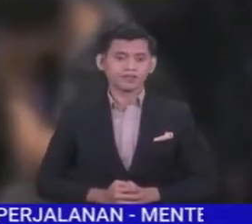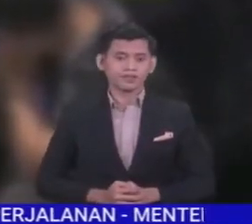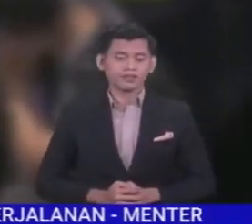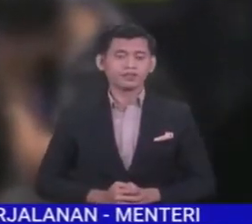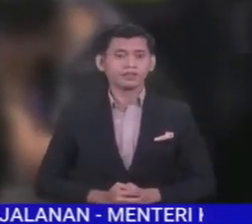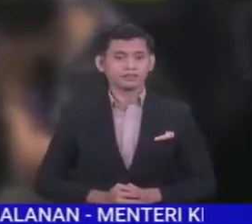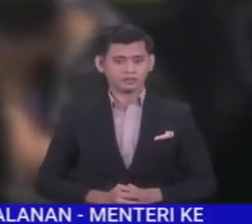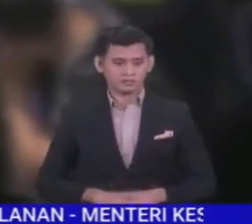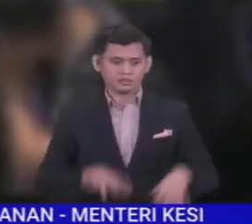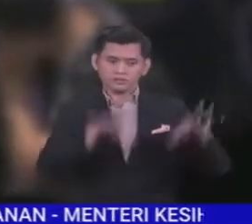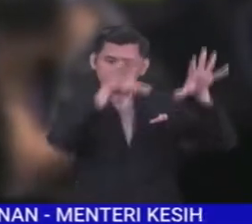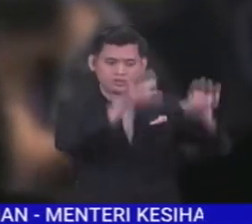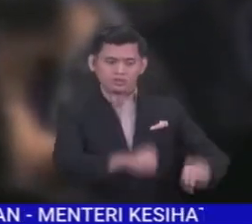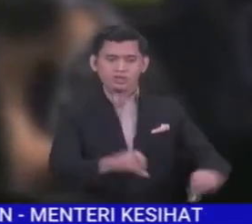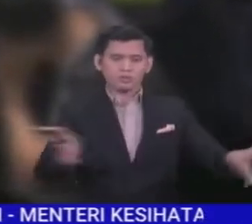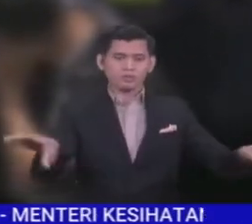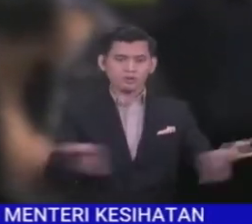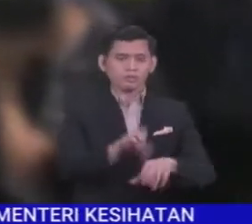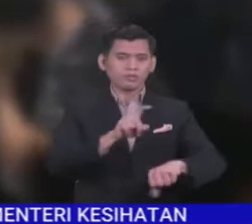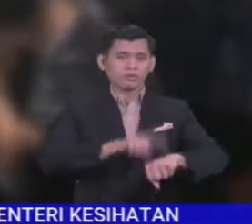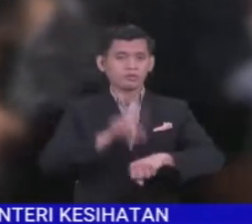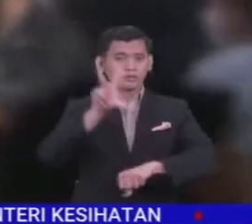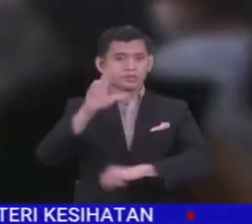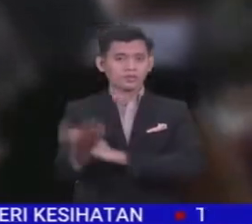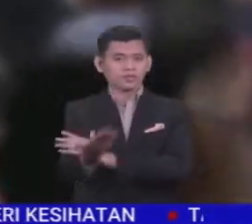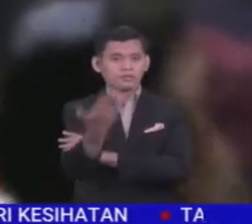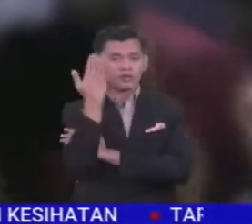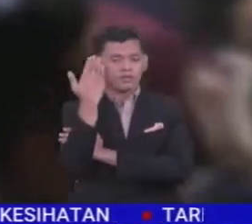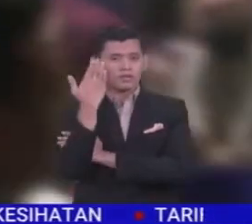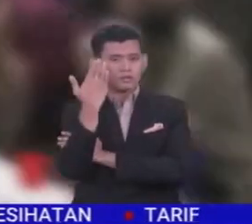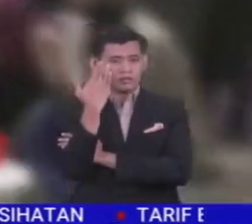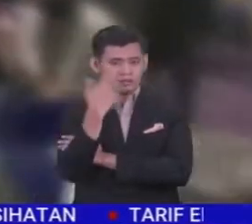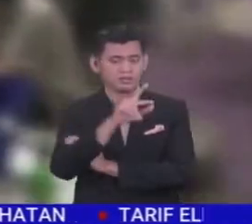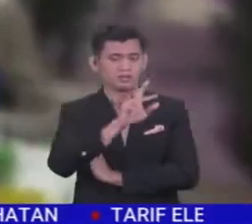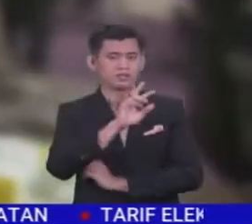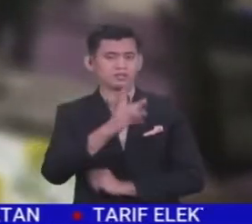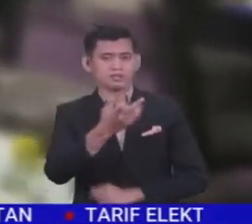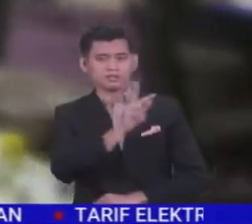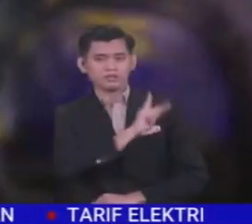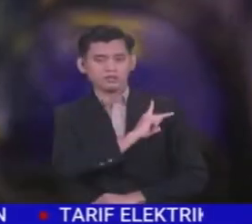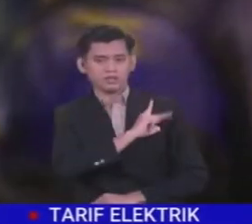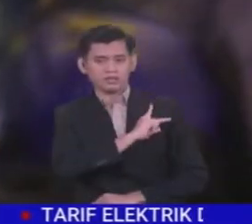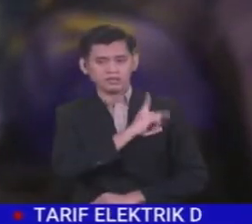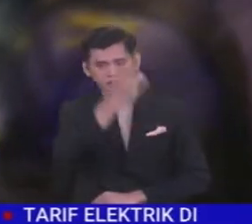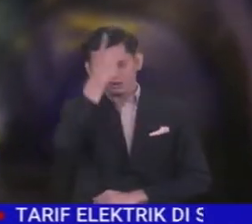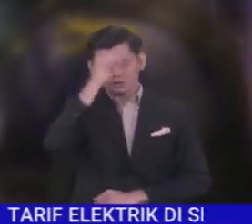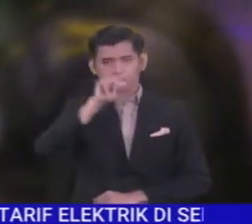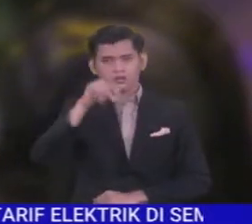Serbuan yang berakhir pada pukul 3 pagi itu diketuai Ketua Polis Negeri Dato' Muhammad Shuhaili Muhammad Zain.